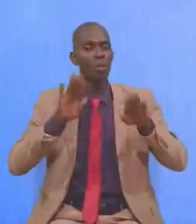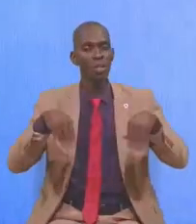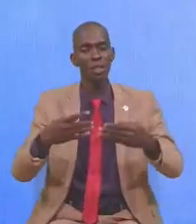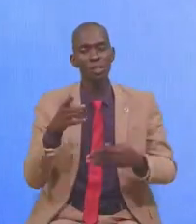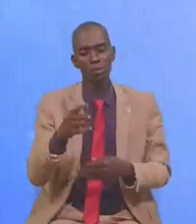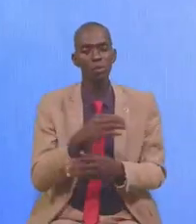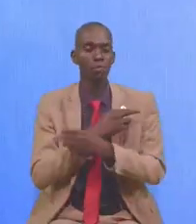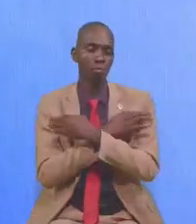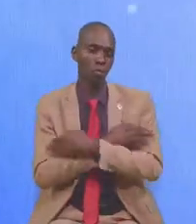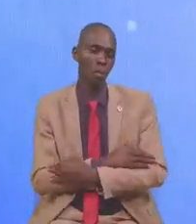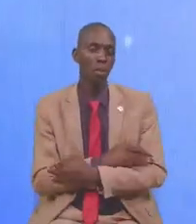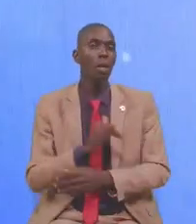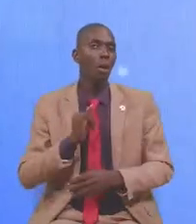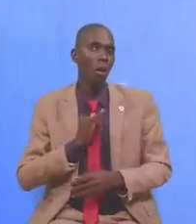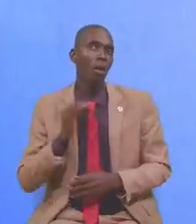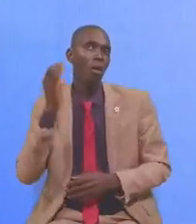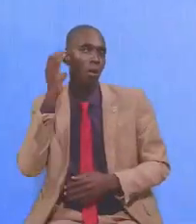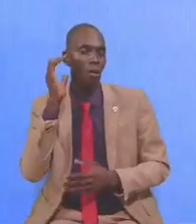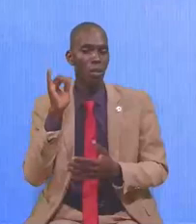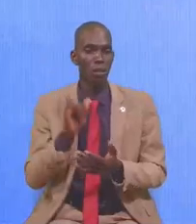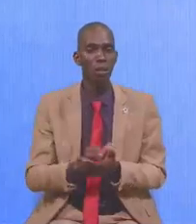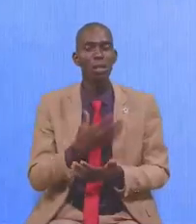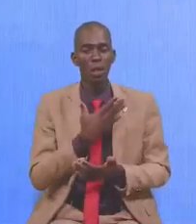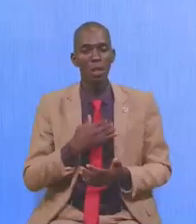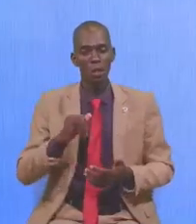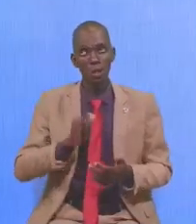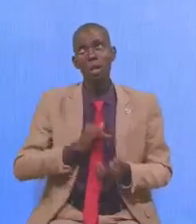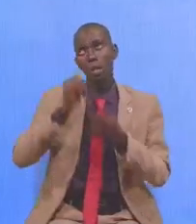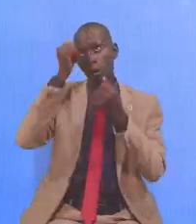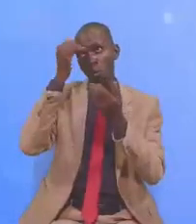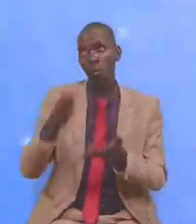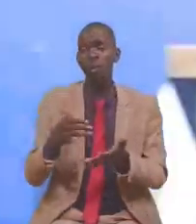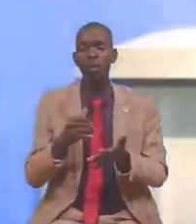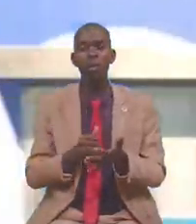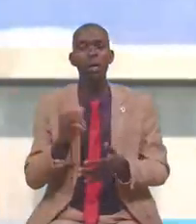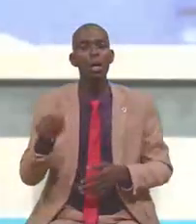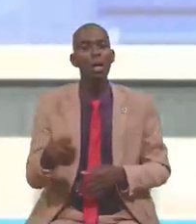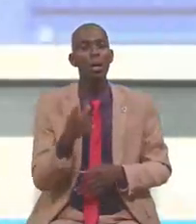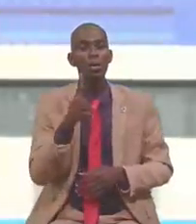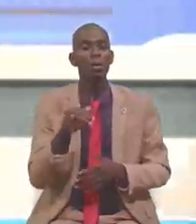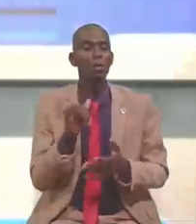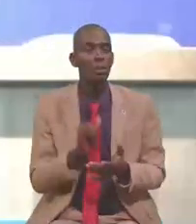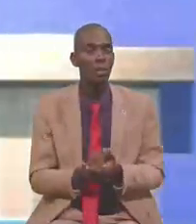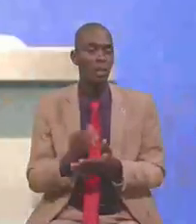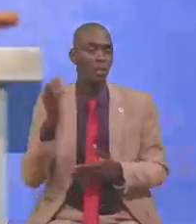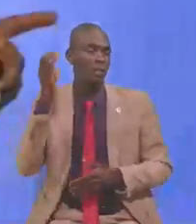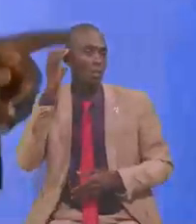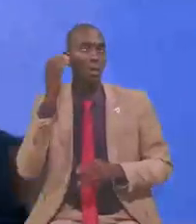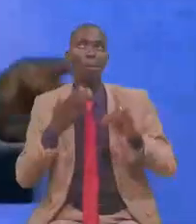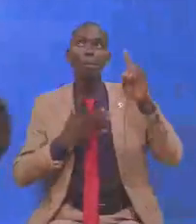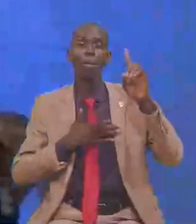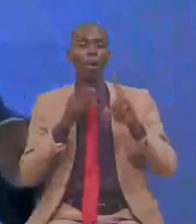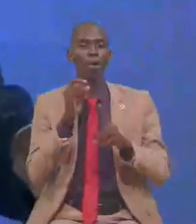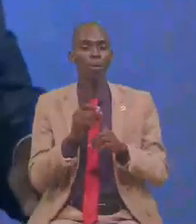cela et je pratique cela. Quiconque entend mes paroles